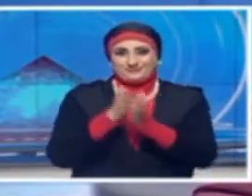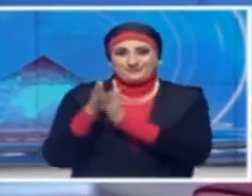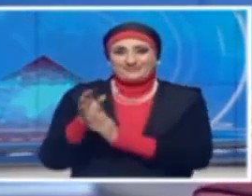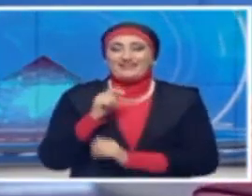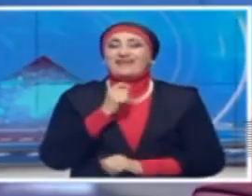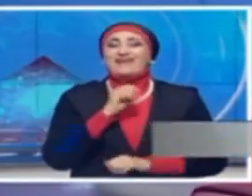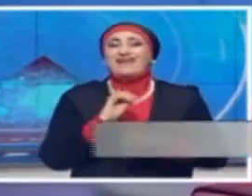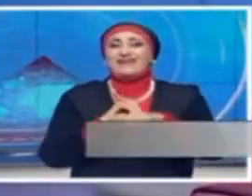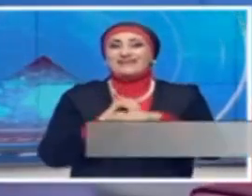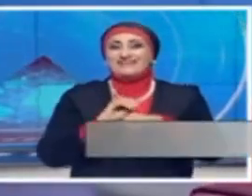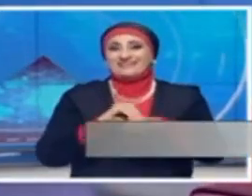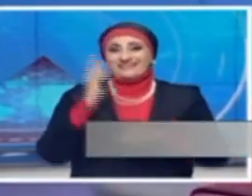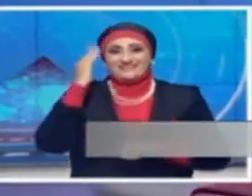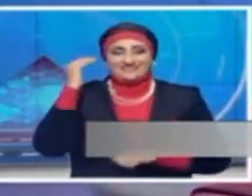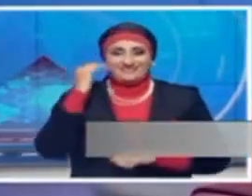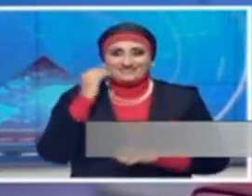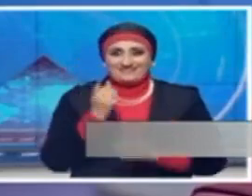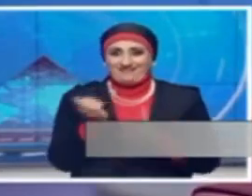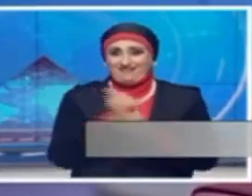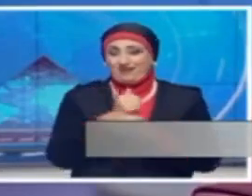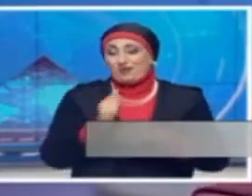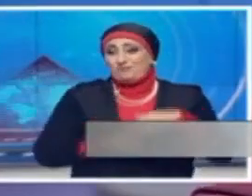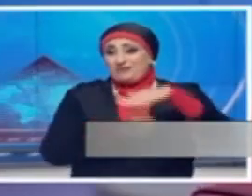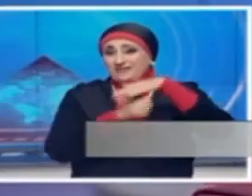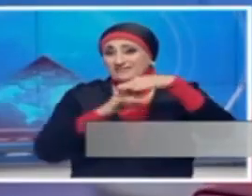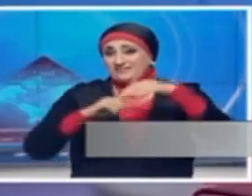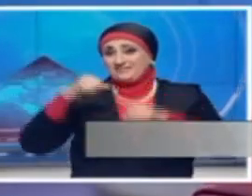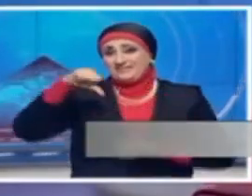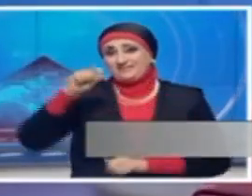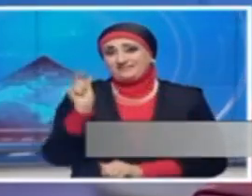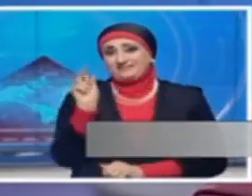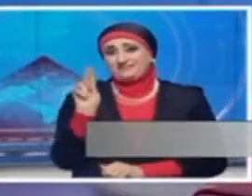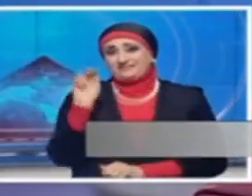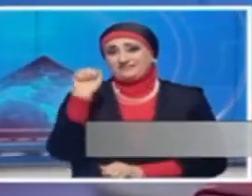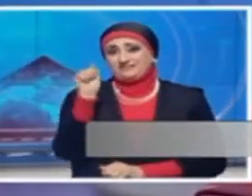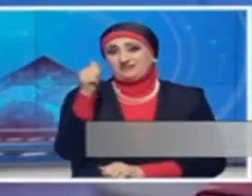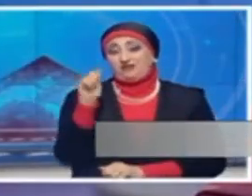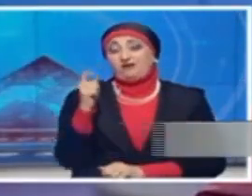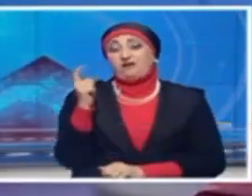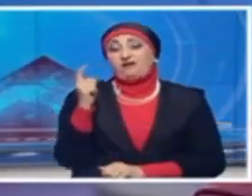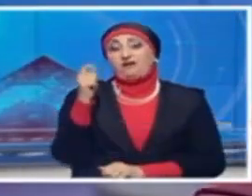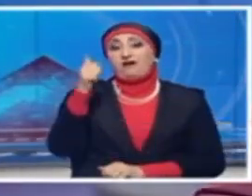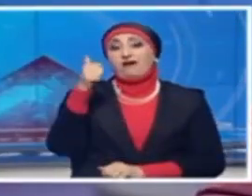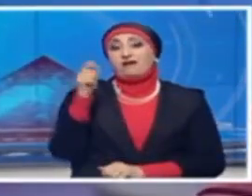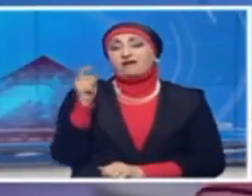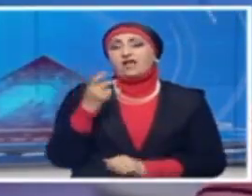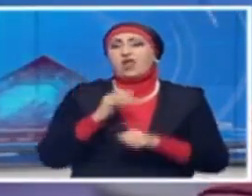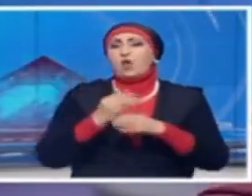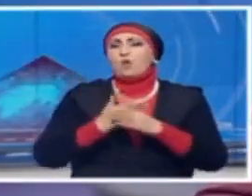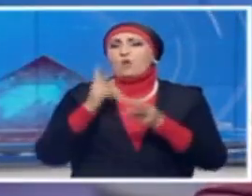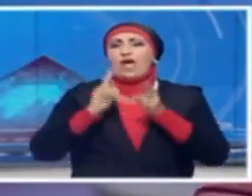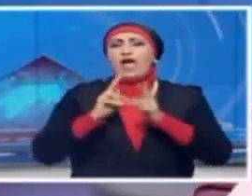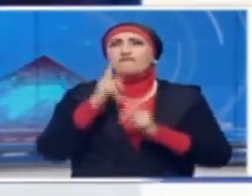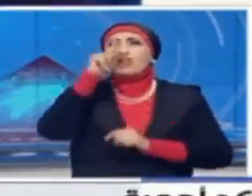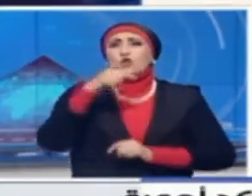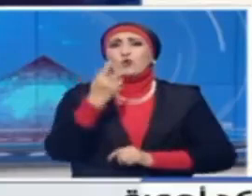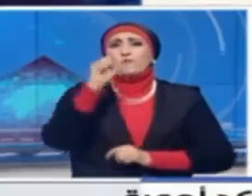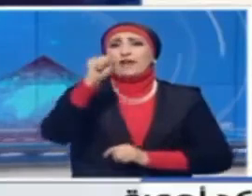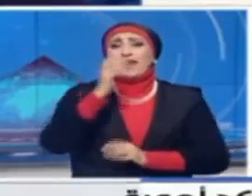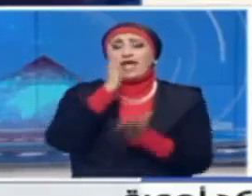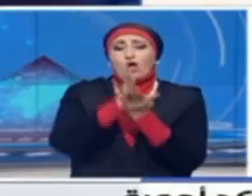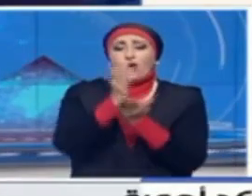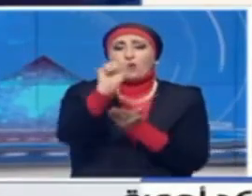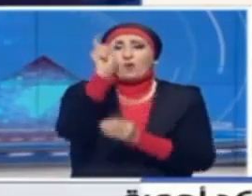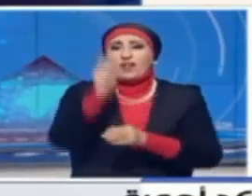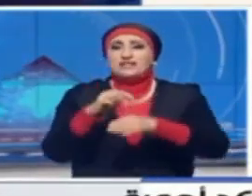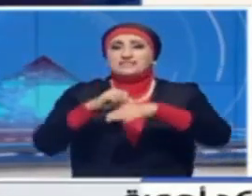أكدت السيدة انتصار السيسي قرينة السيد الرئيس أن الاحتفال بالعالم باليوم العالمي لحقوق الإنسان يؤكد أهمية حقوق